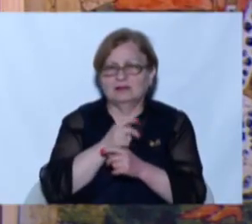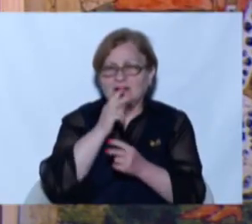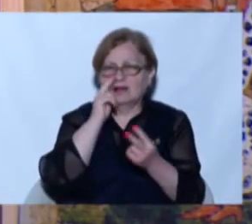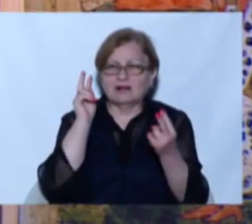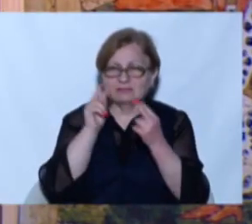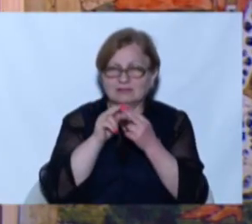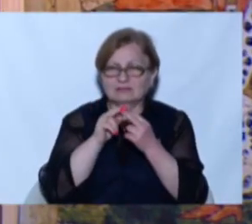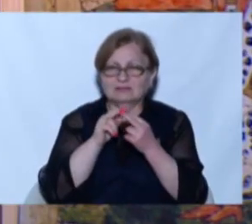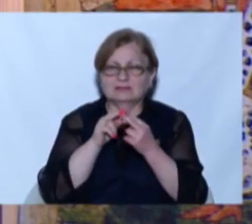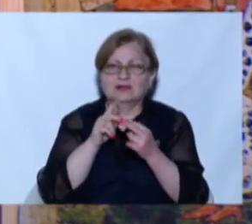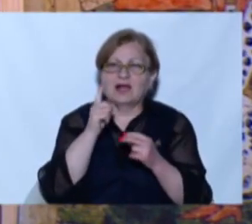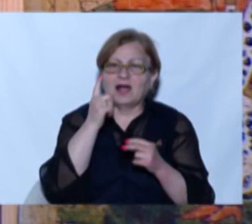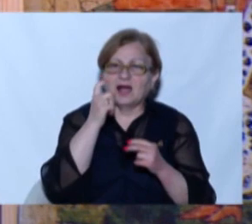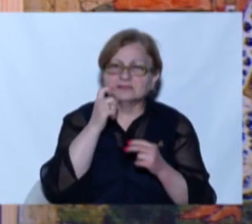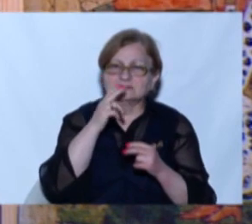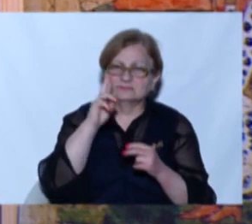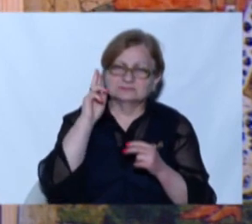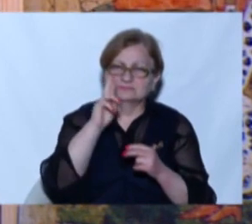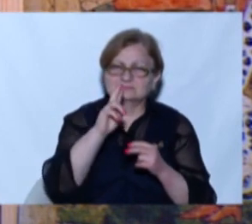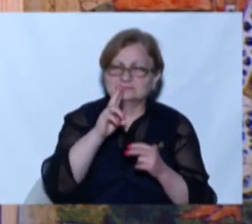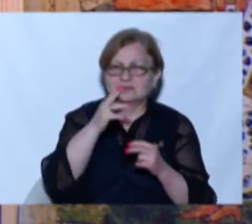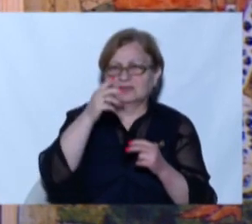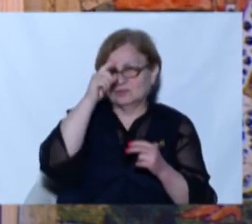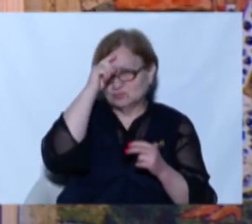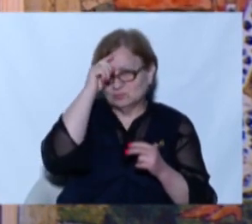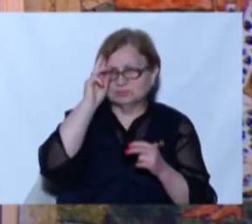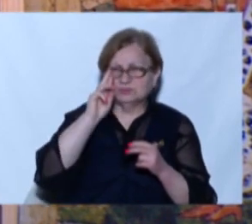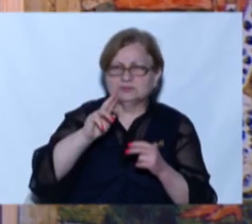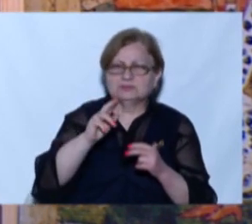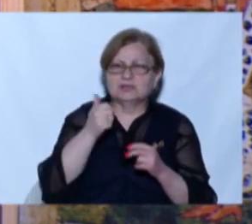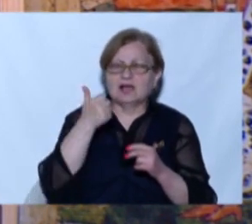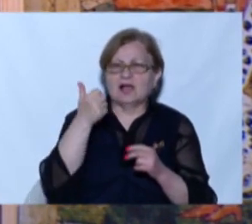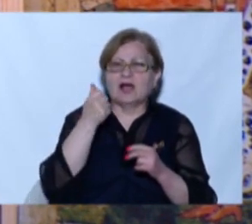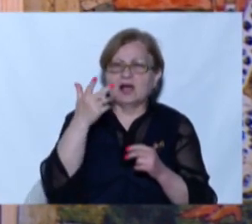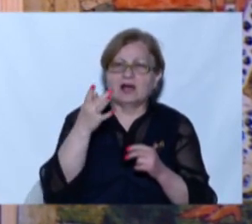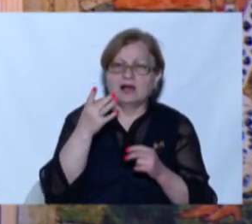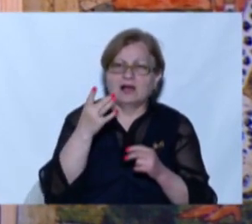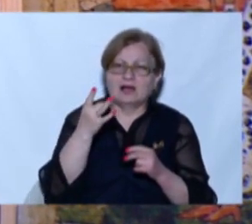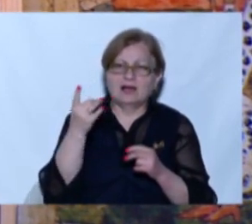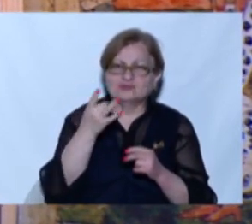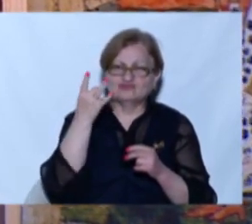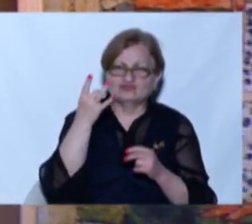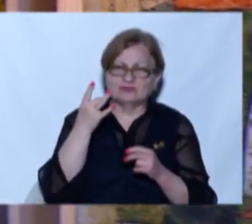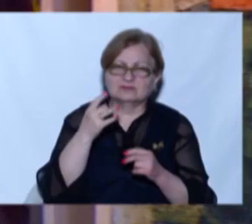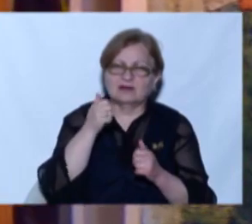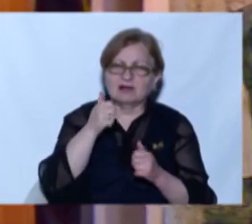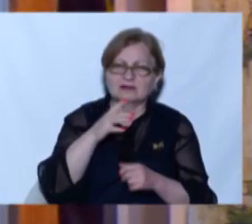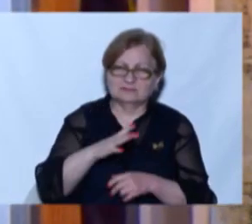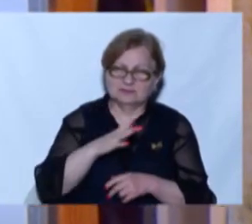გნახავდა ასი კოცნა მაგჭკვიან შუბლში. გაკოცებ კიდეც. კარგად გვეყოლე, მუდამ